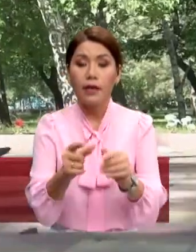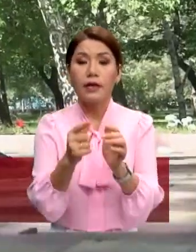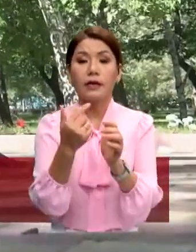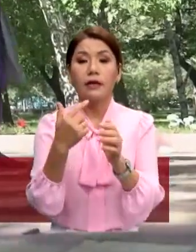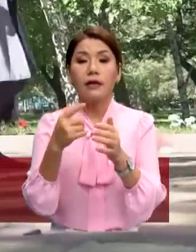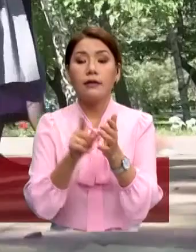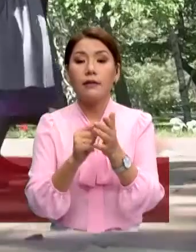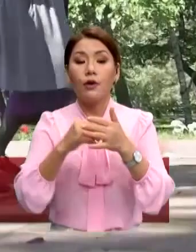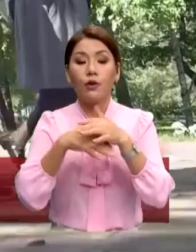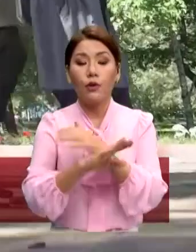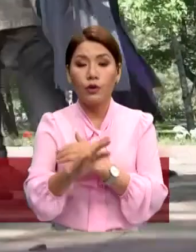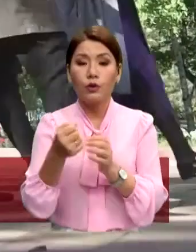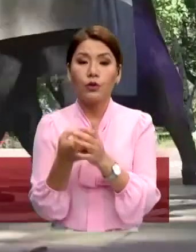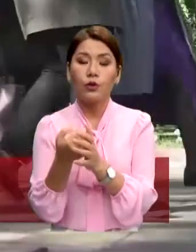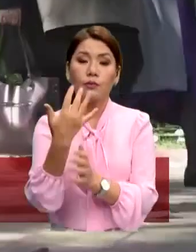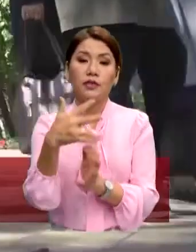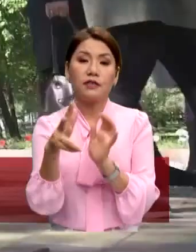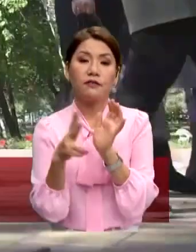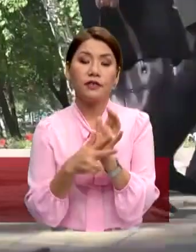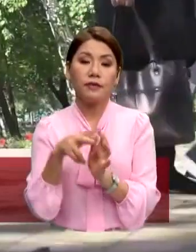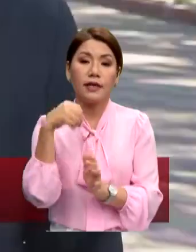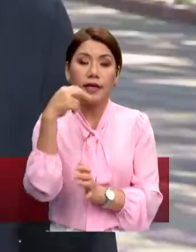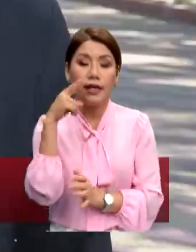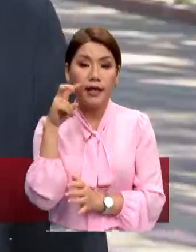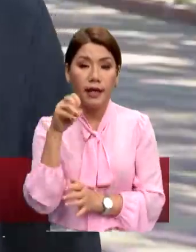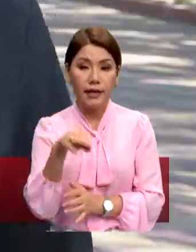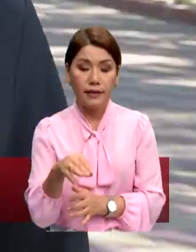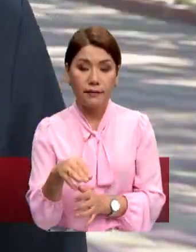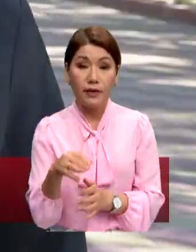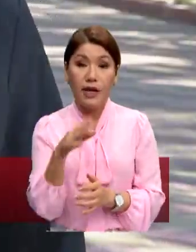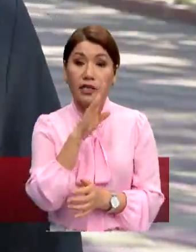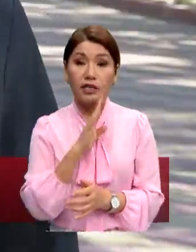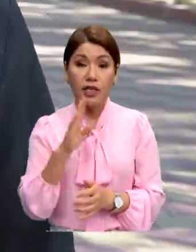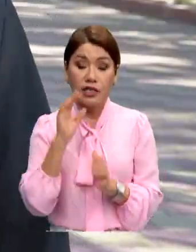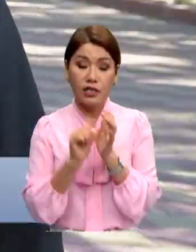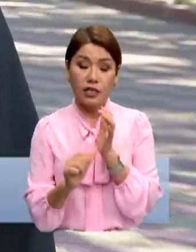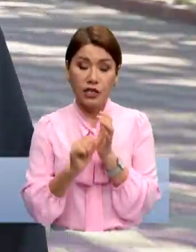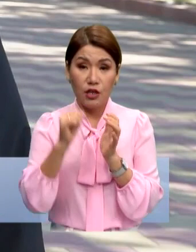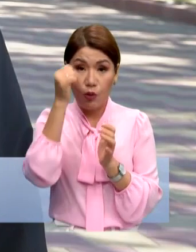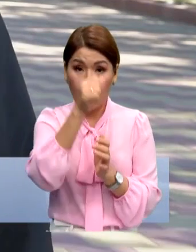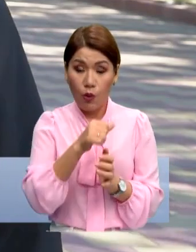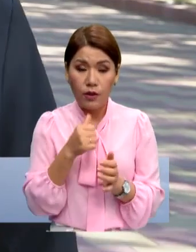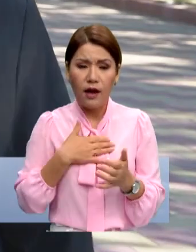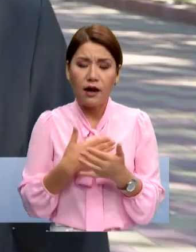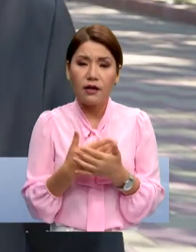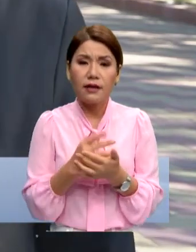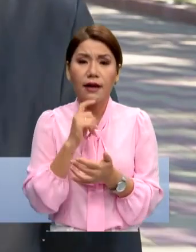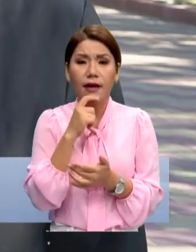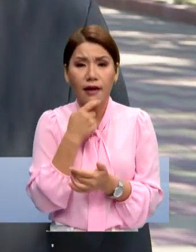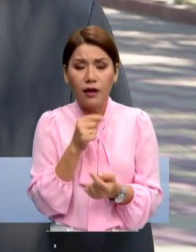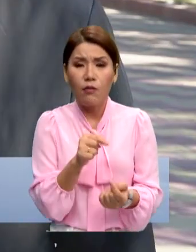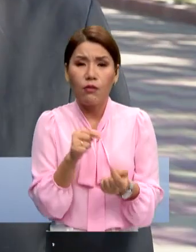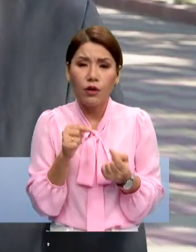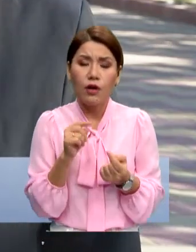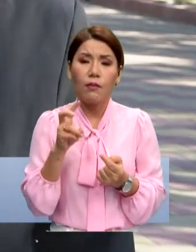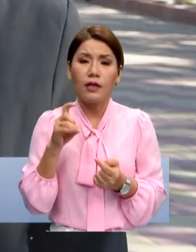на заслуженный отдых до 58 лет. Женщины, которые родились в 60-е годы, они столкнулись с экономическим и